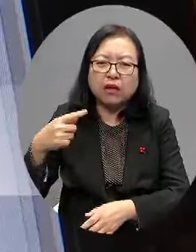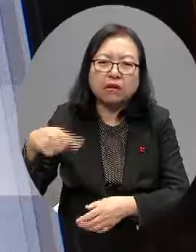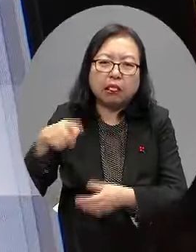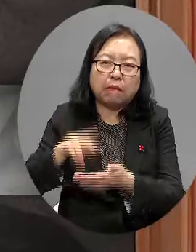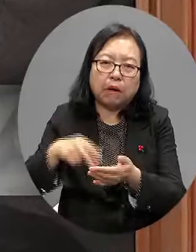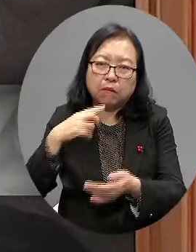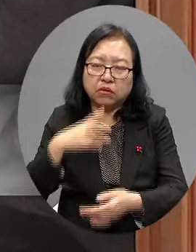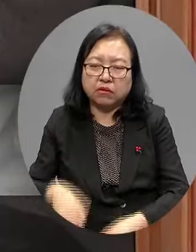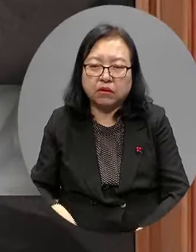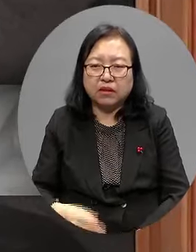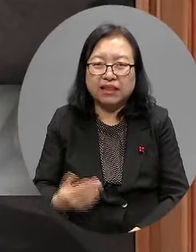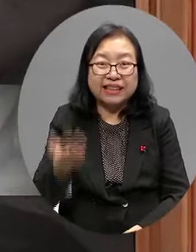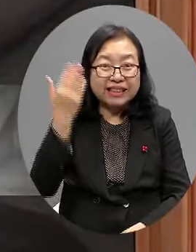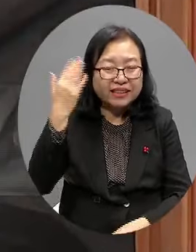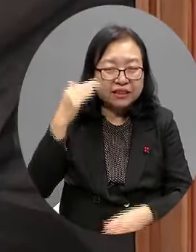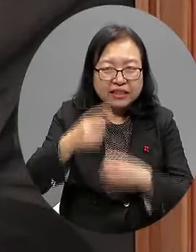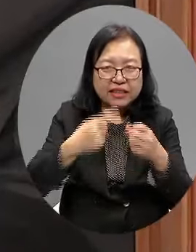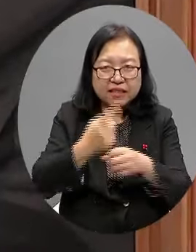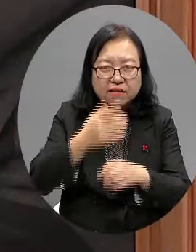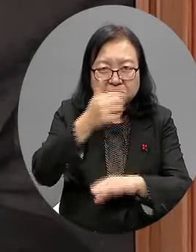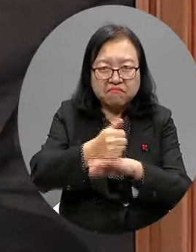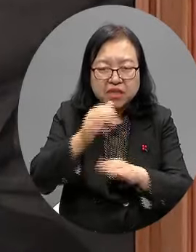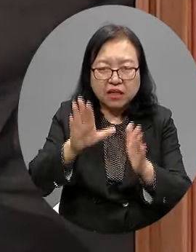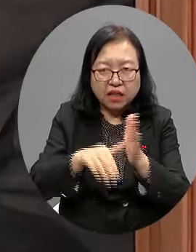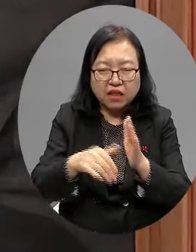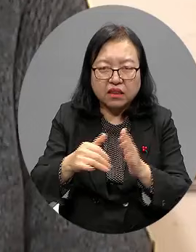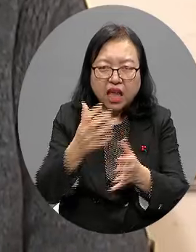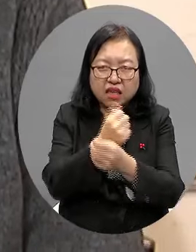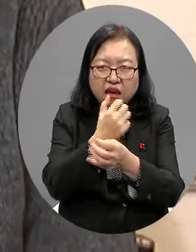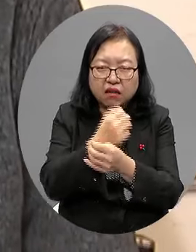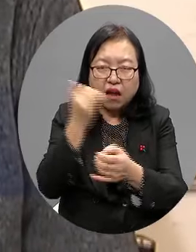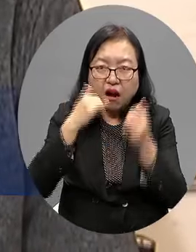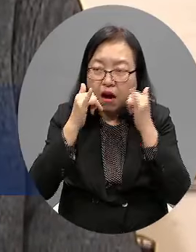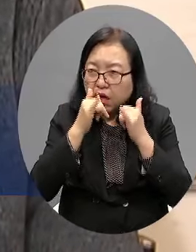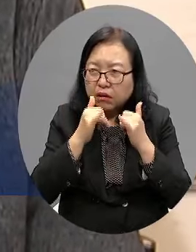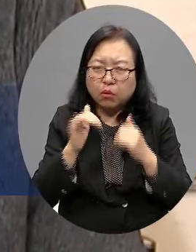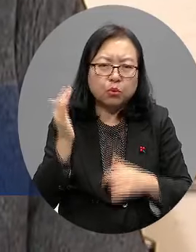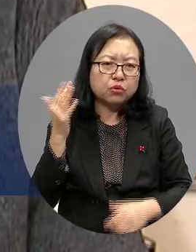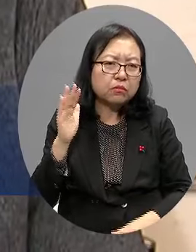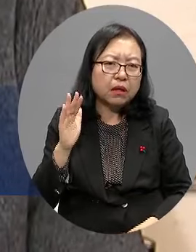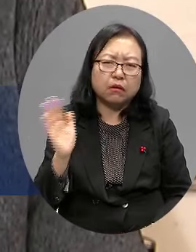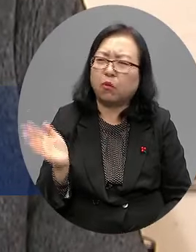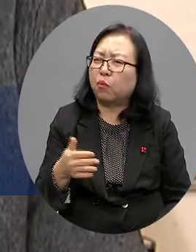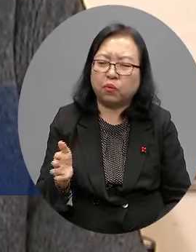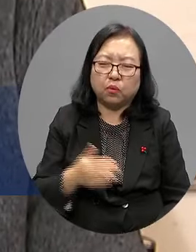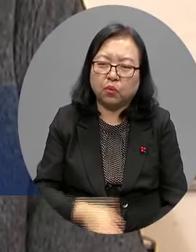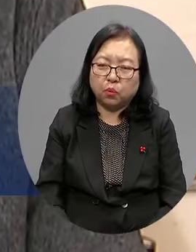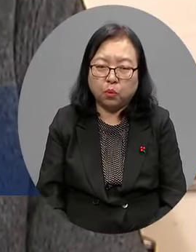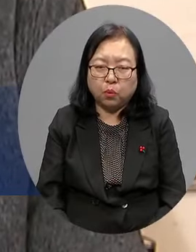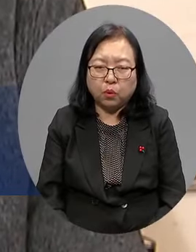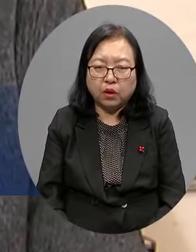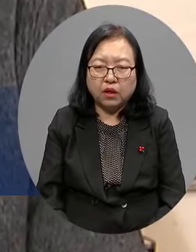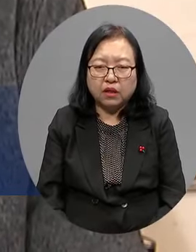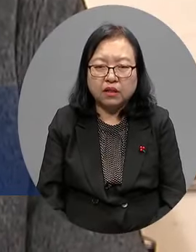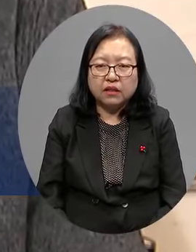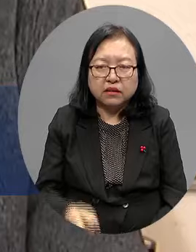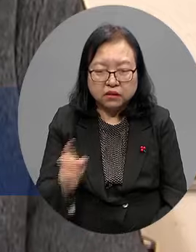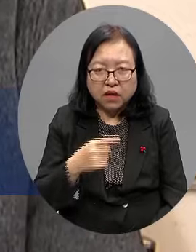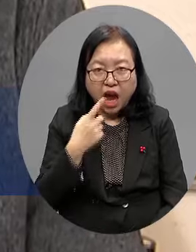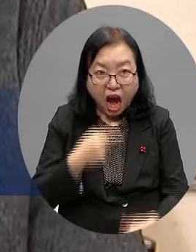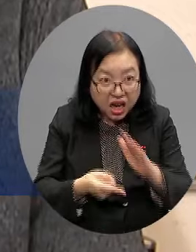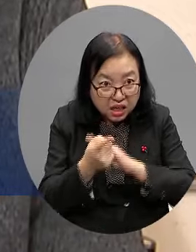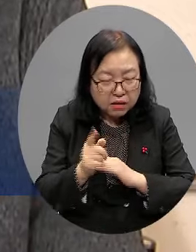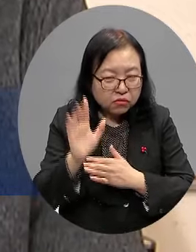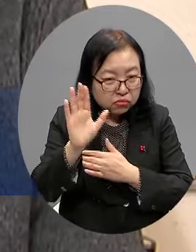송년회식 예약 전화도 전혀 오지 않고 있습니다. 그 이후로 안 오고 또 이제 그런